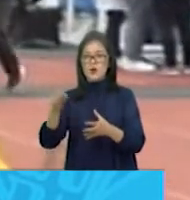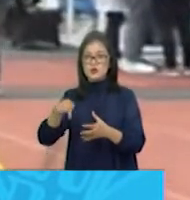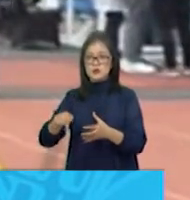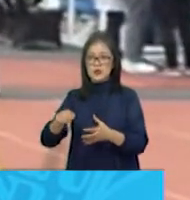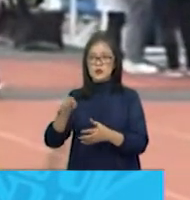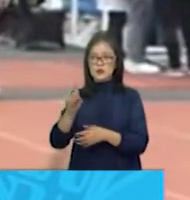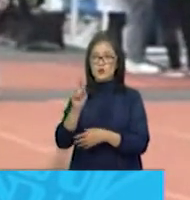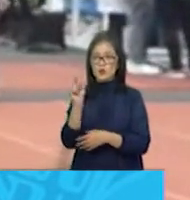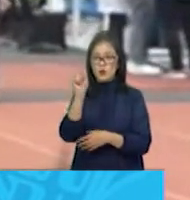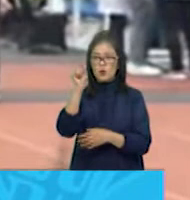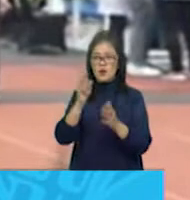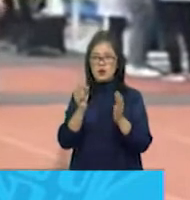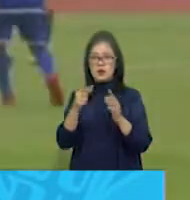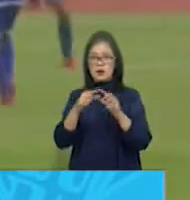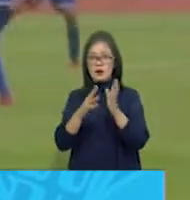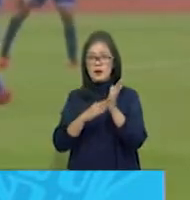kiper saya yang terbaik juga.